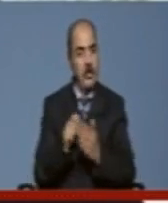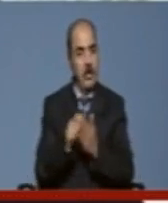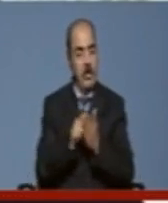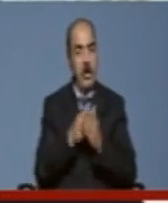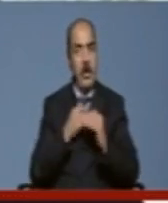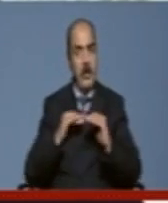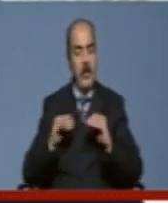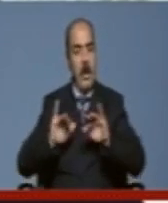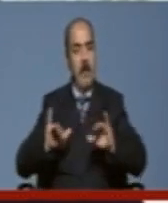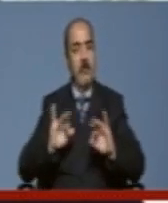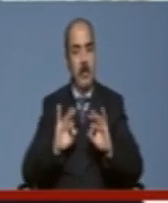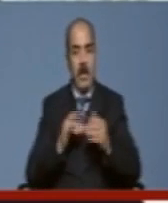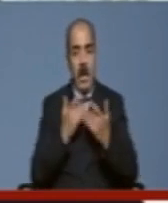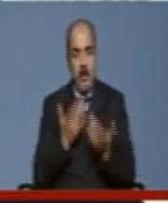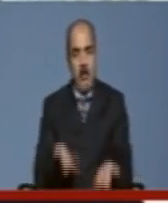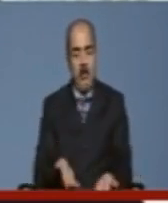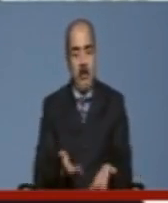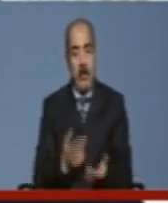الهدف.